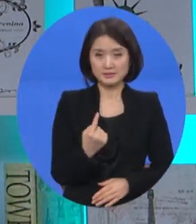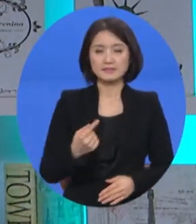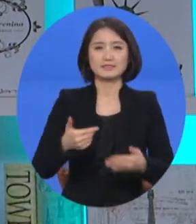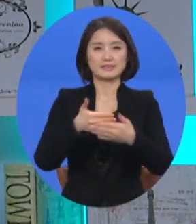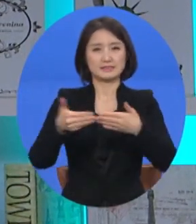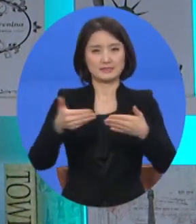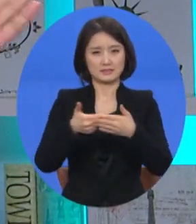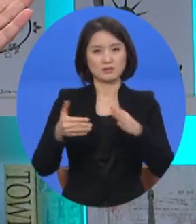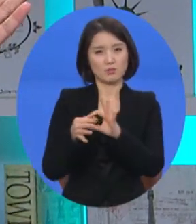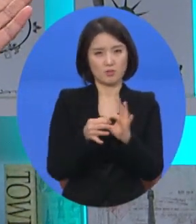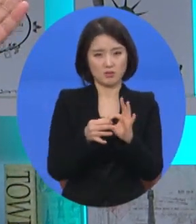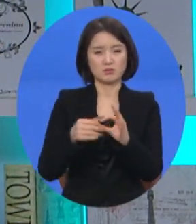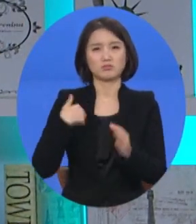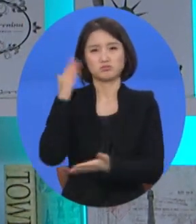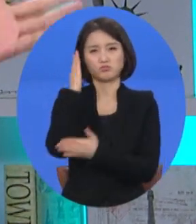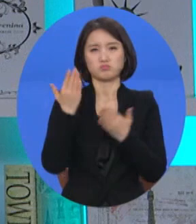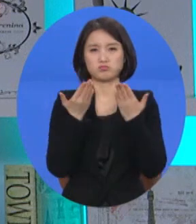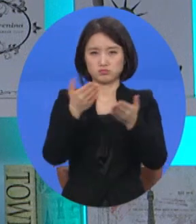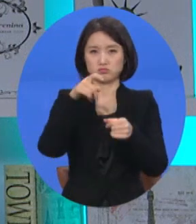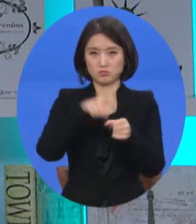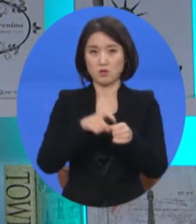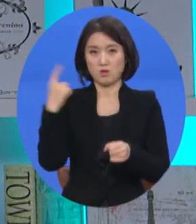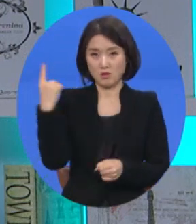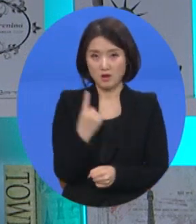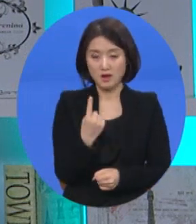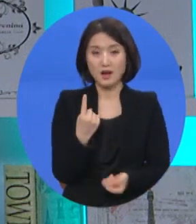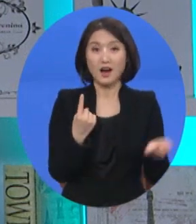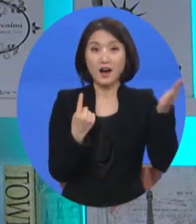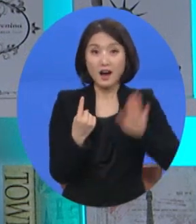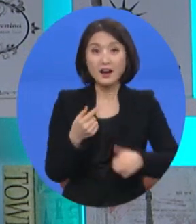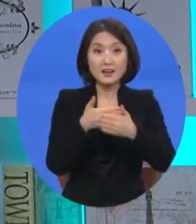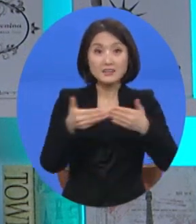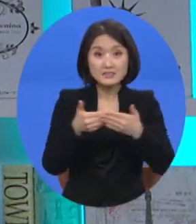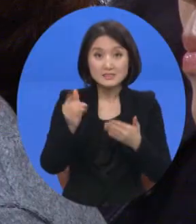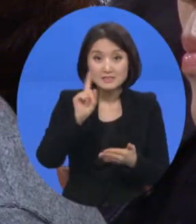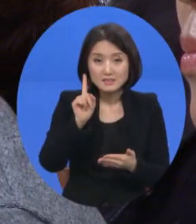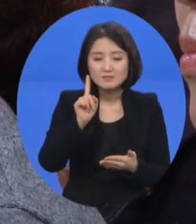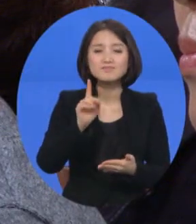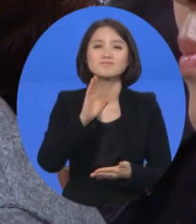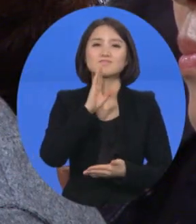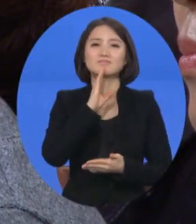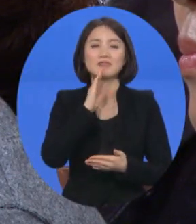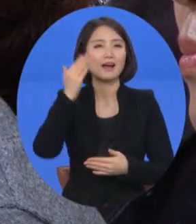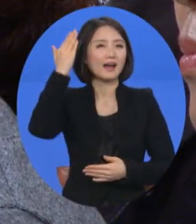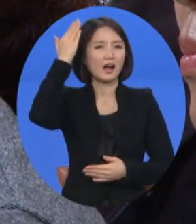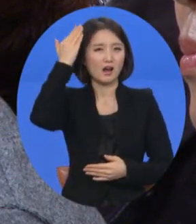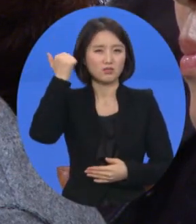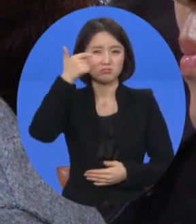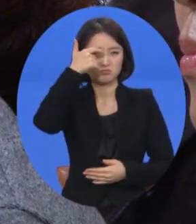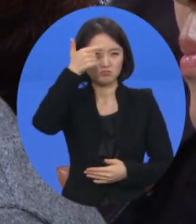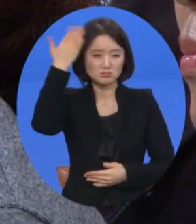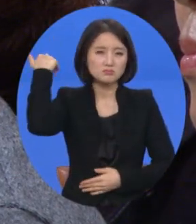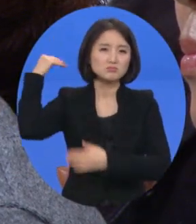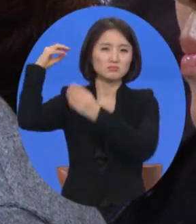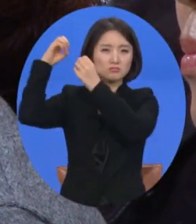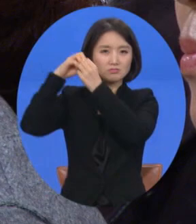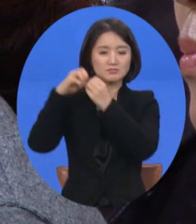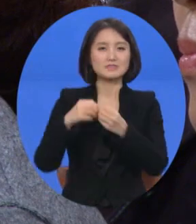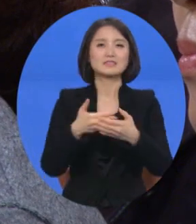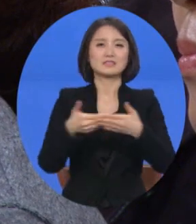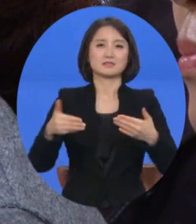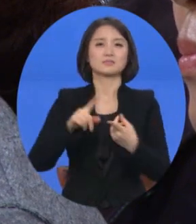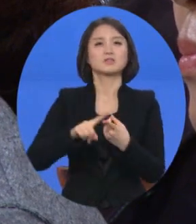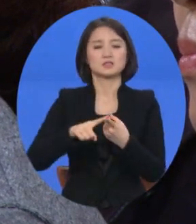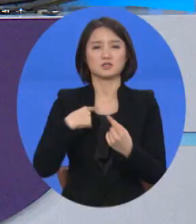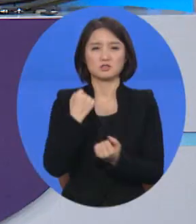것은 제목 그대로 놀라워라 우리의 그림입니다 우리의 그림이 왜 놀라운 가 우리의 그러면 서양미술